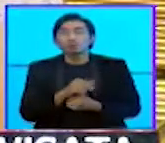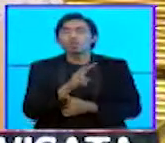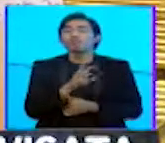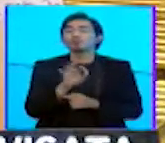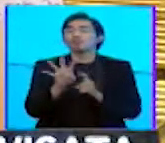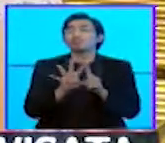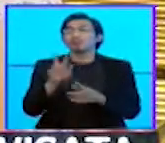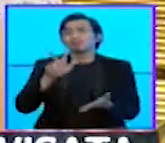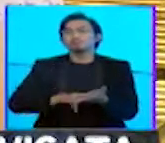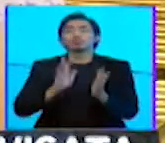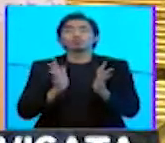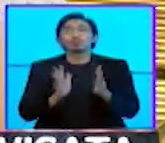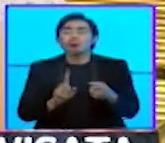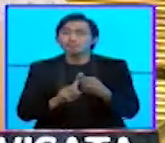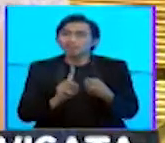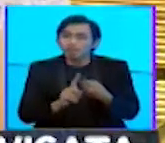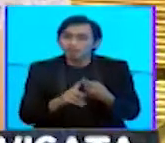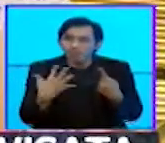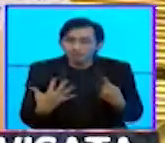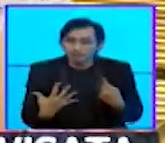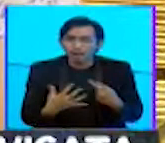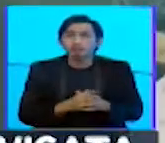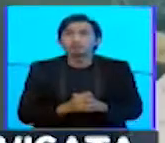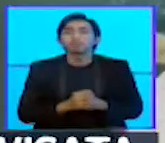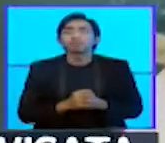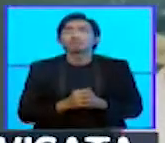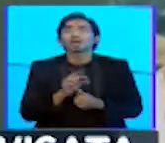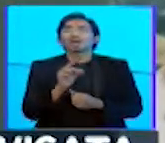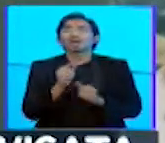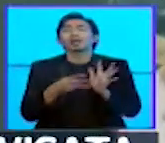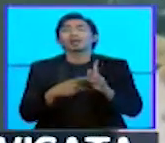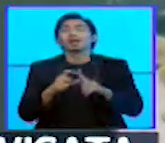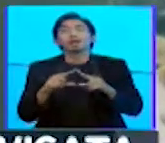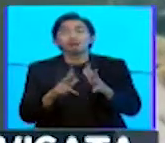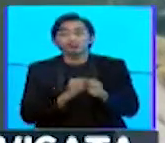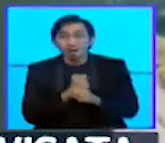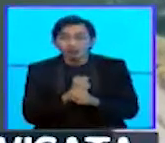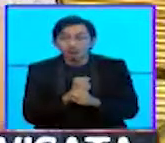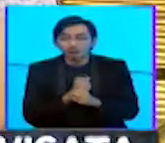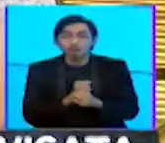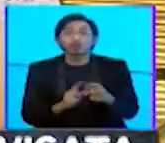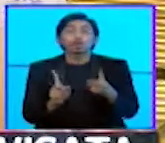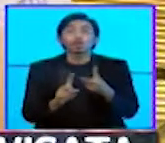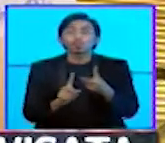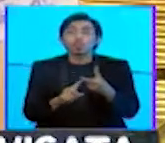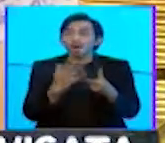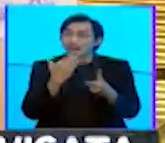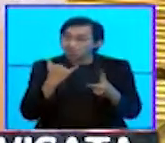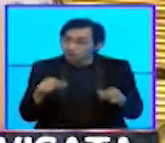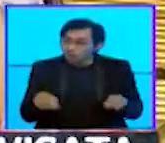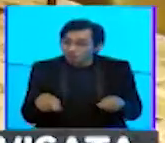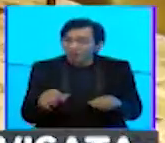nih? Kira-kira? Rendang. Rendang. Yang kedua apa kira-kira? Nasi goreng. Bukan. Nasi goreng, nasi betul.